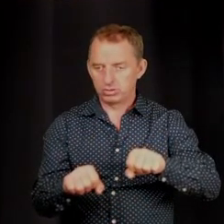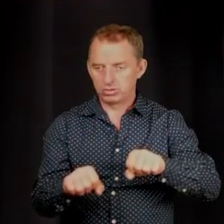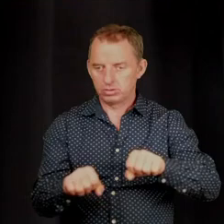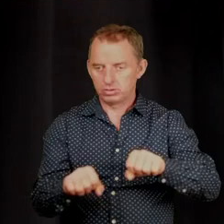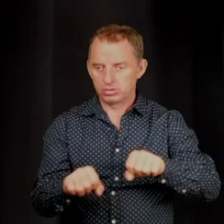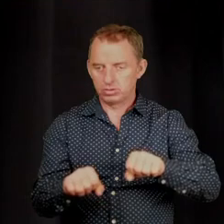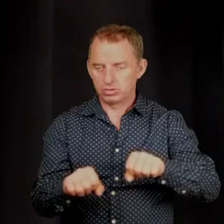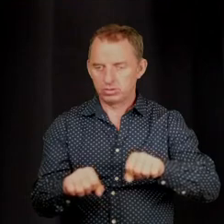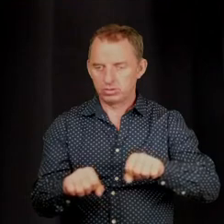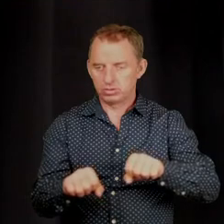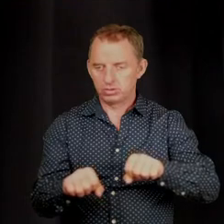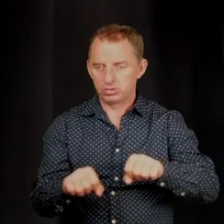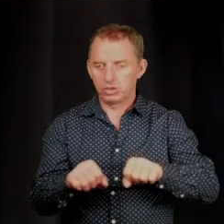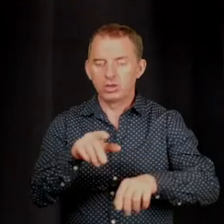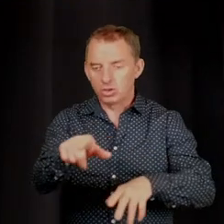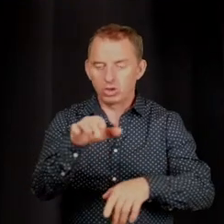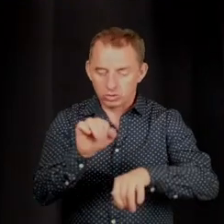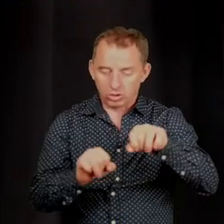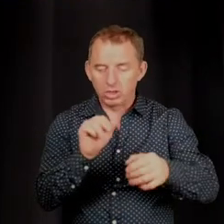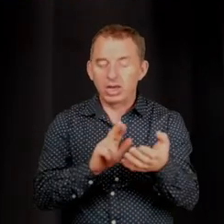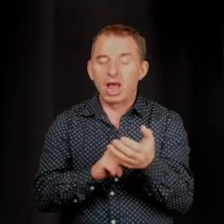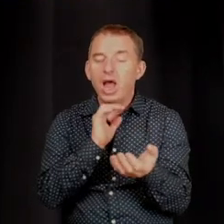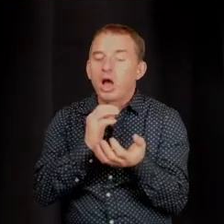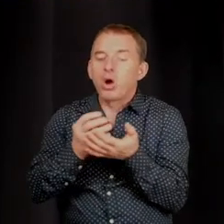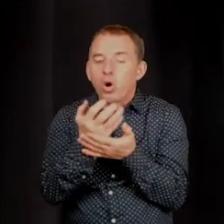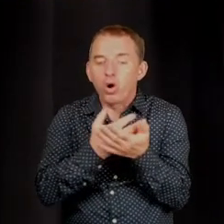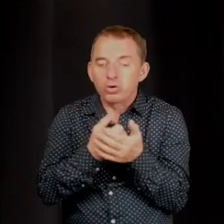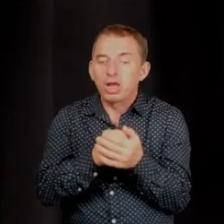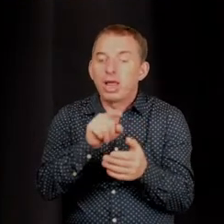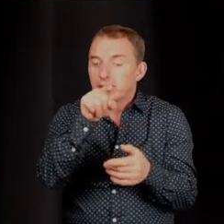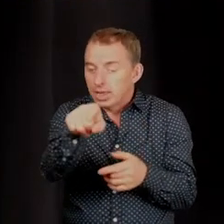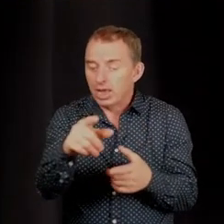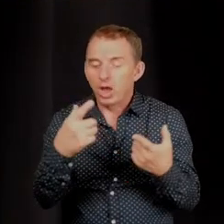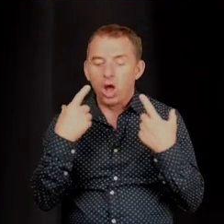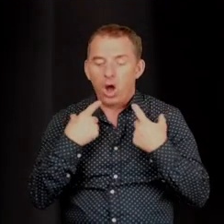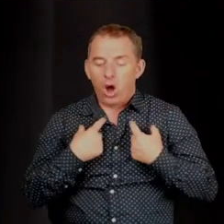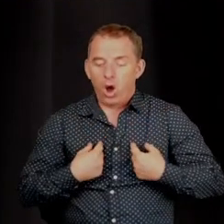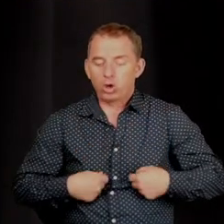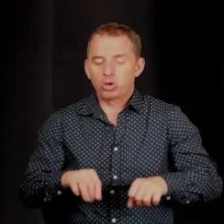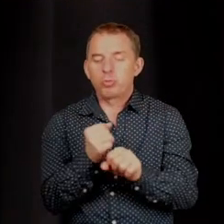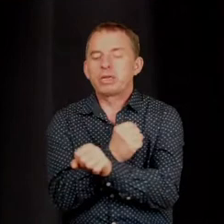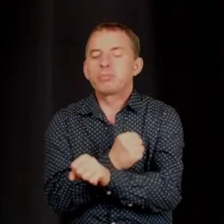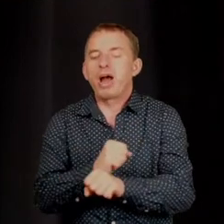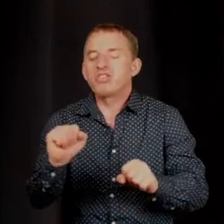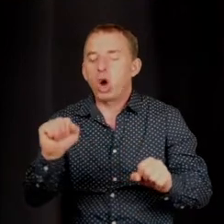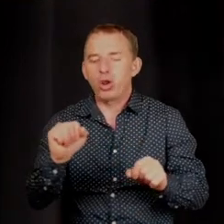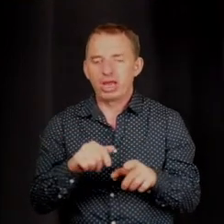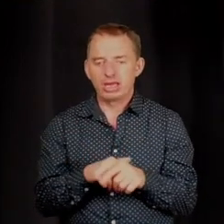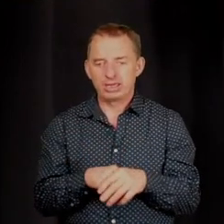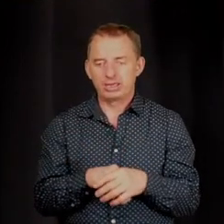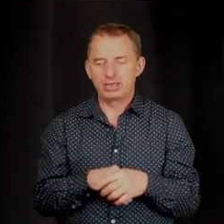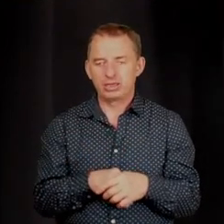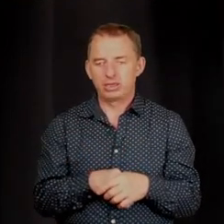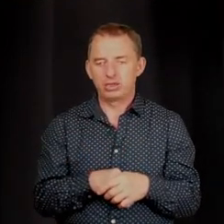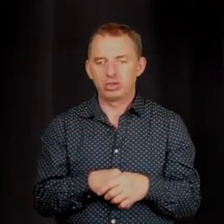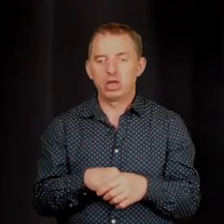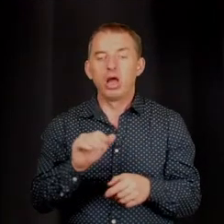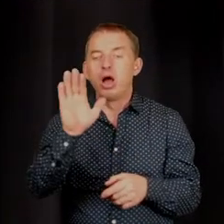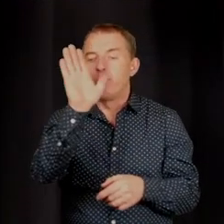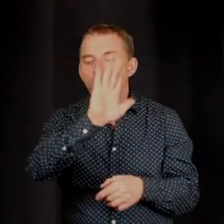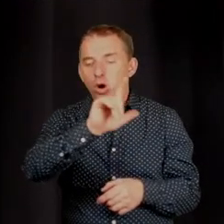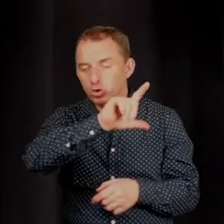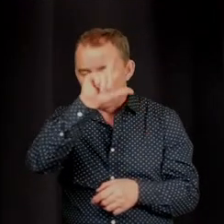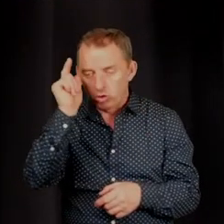A sąd zasądzi na korzyść z tych zbawionych. God's people will be declared as righteous. Boży lud